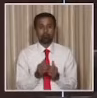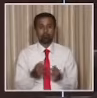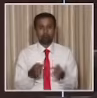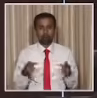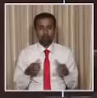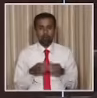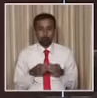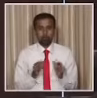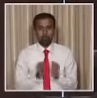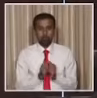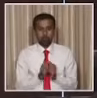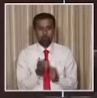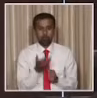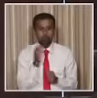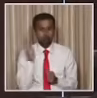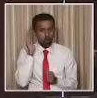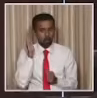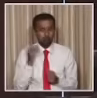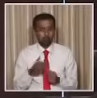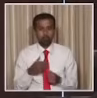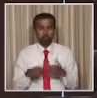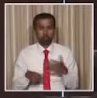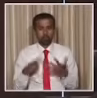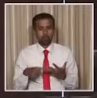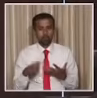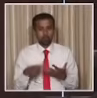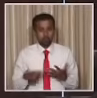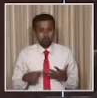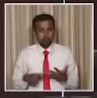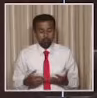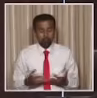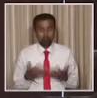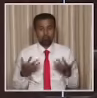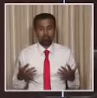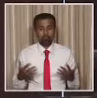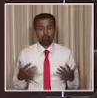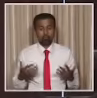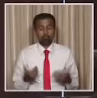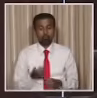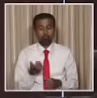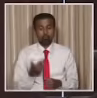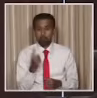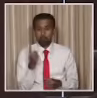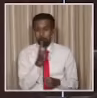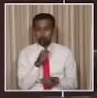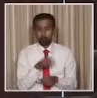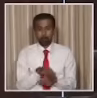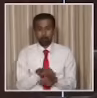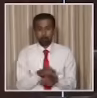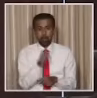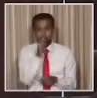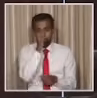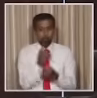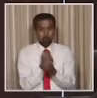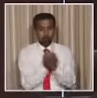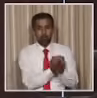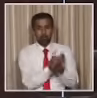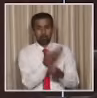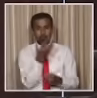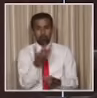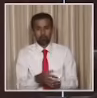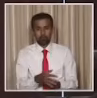විපක්ෂයෙන් ඉඳගෙන මොනවද කරන්න පුළුවන් කියලා අහනවා නම් අපි කරලා තියෙන දේවල් අපි විපක්ෂයෙන් ඉඳගෙන මේ රටේ ඓතිහාසයේ පළවෙනි වතාවට පට්ට හොරෙක් අල්ල හොරේ දා හිරේ දාලා